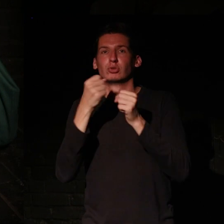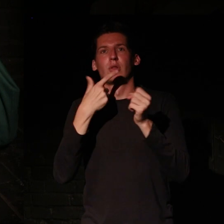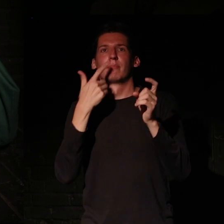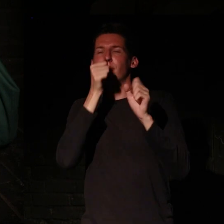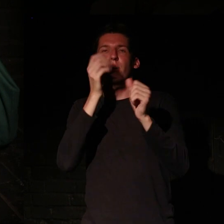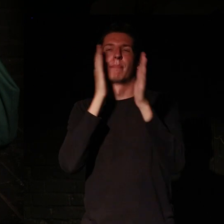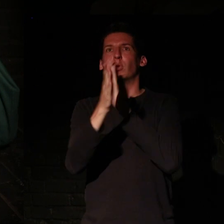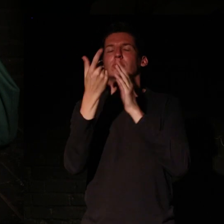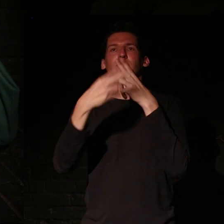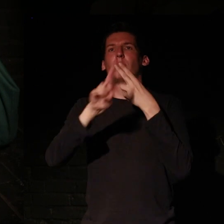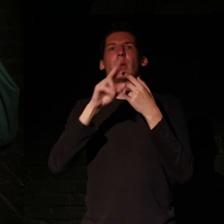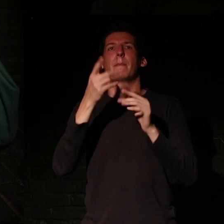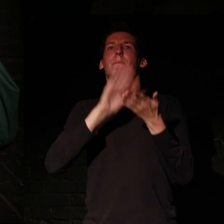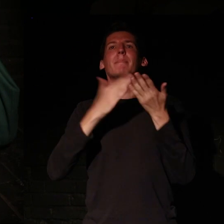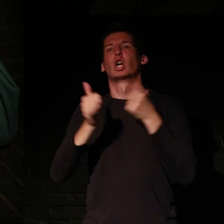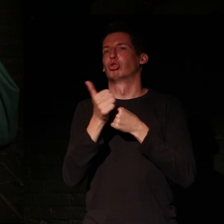o czym jest Biblia.